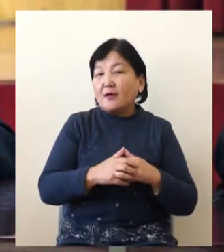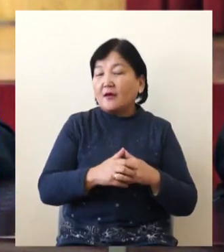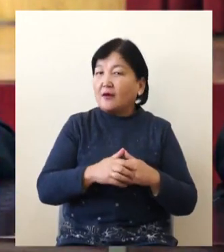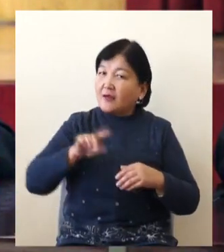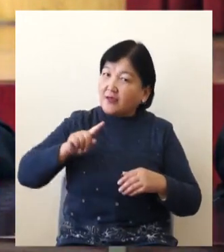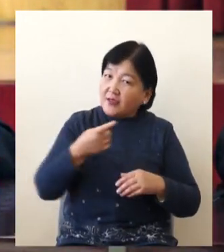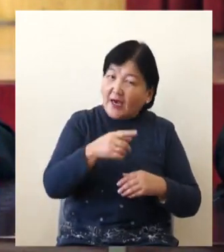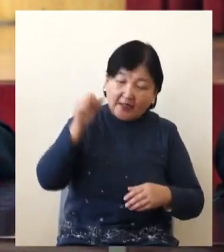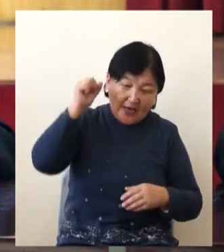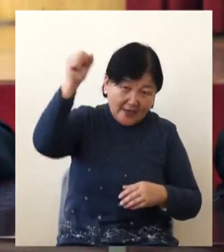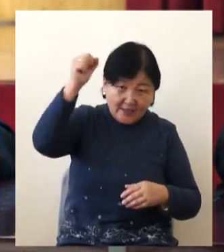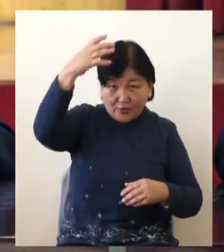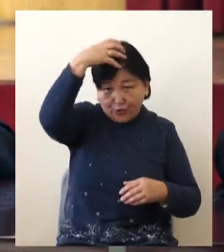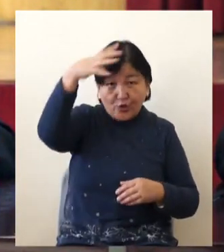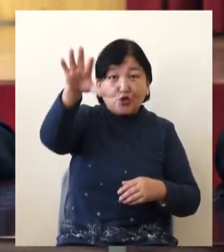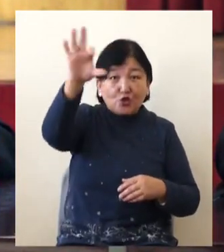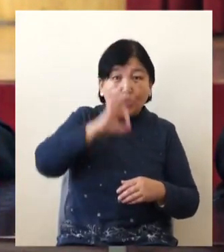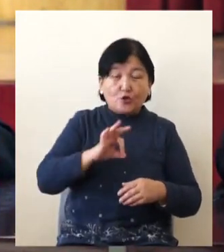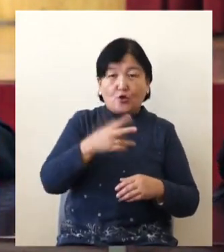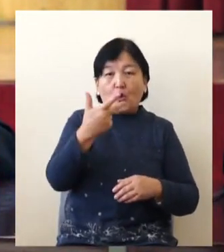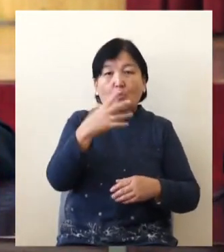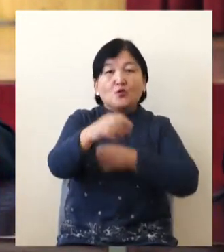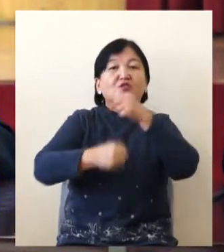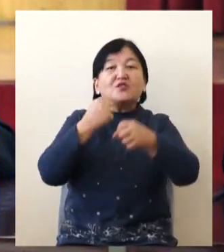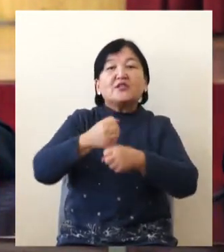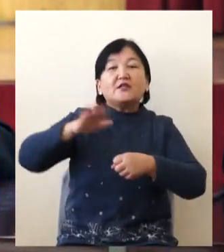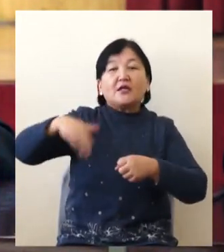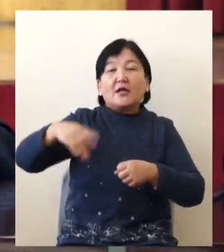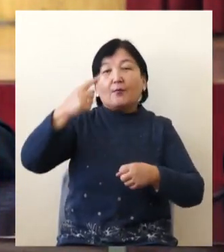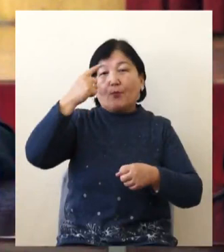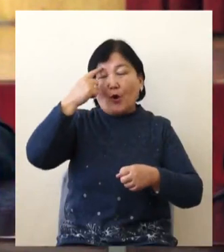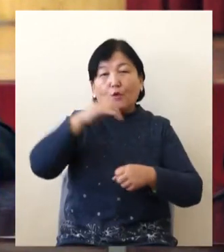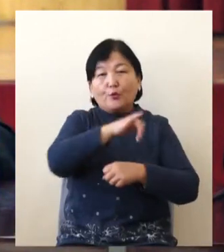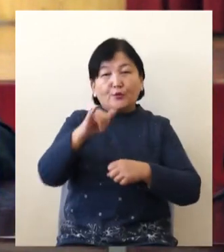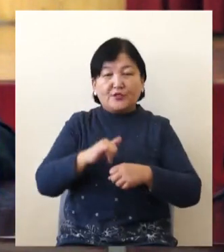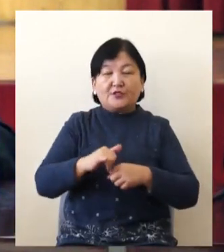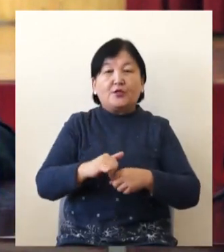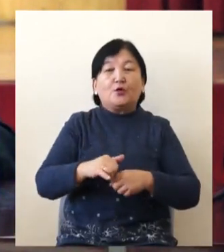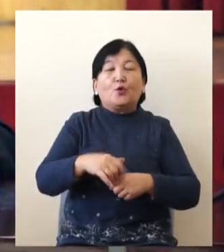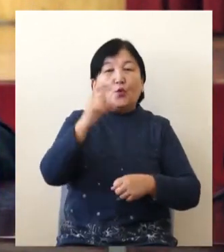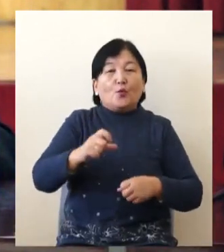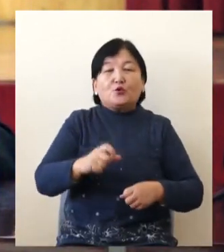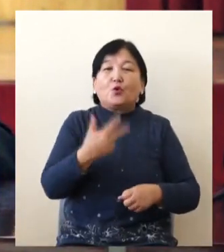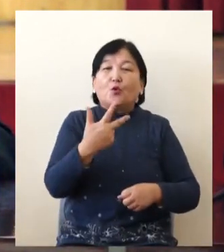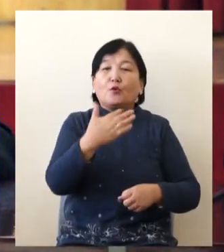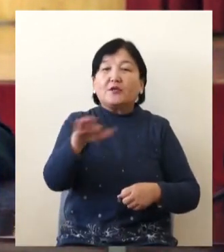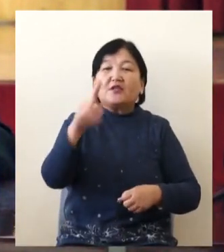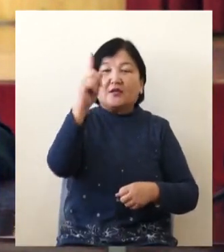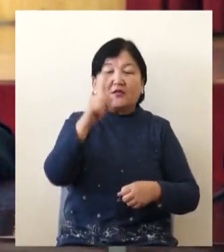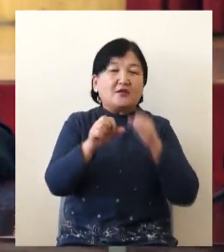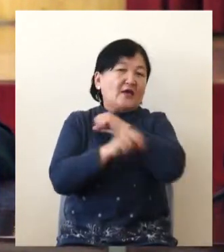Яхаараа ардчилсан төр засгийг сонгочоод 30 жилийн дараа Монголын иргэдийн 3-ны 1 нь ядуу амьдарч байна.